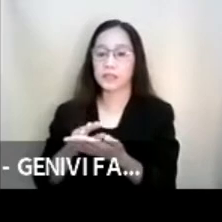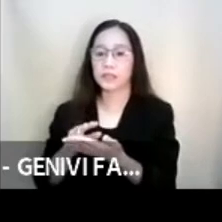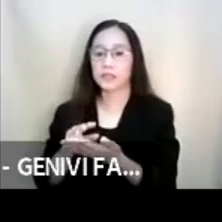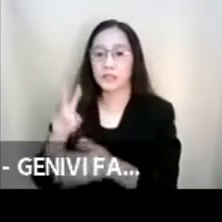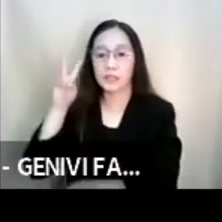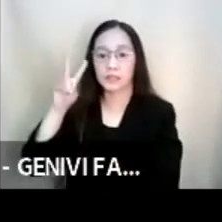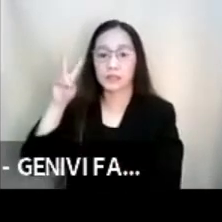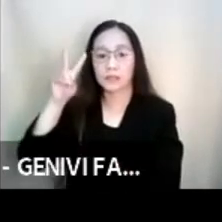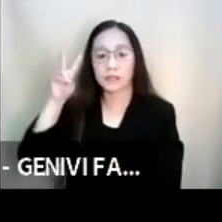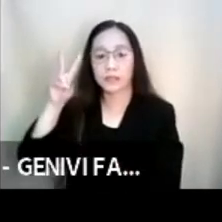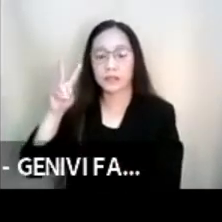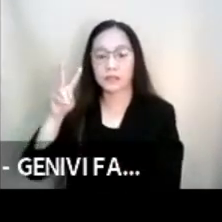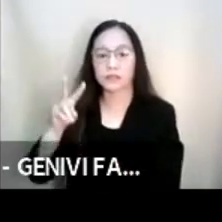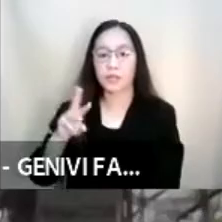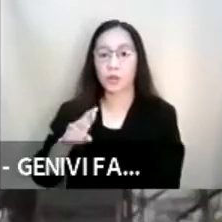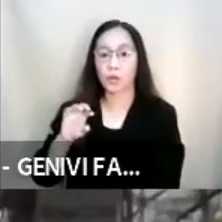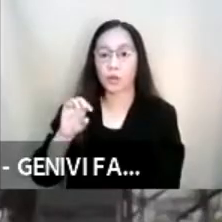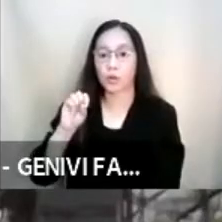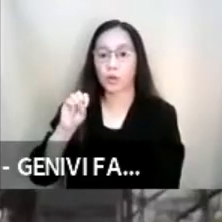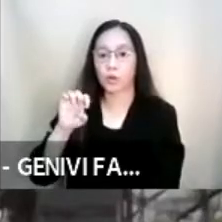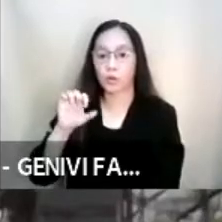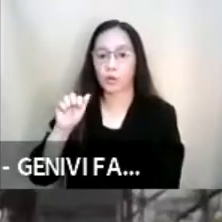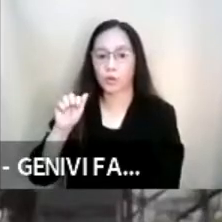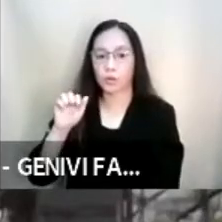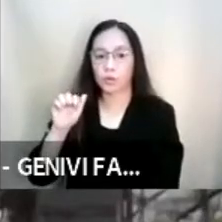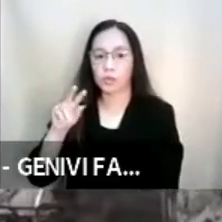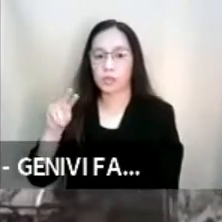Ann from Mandaluyong po.